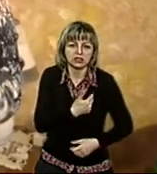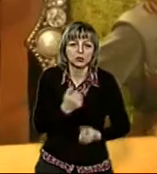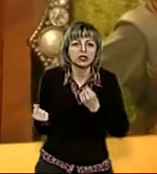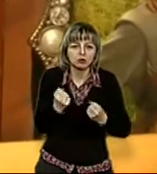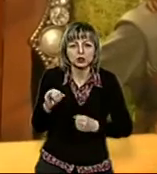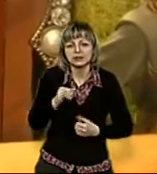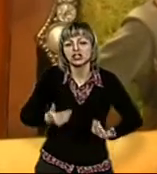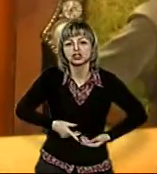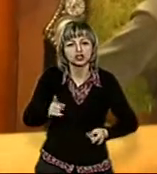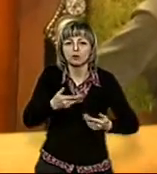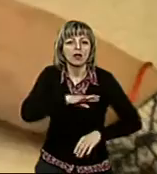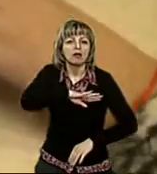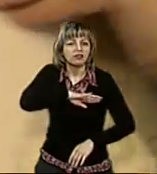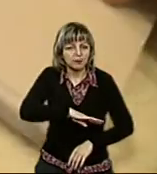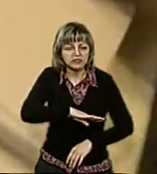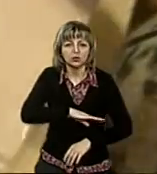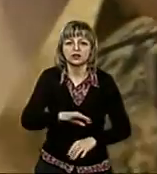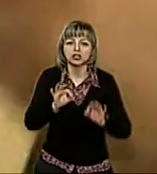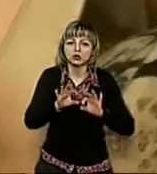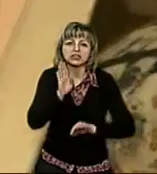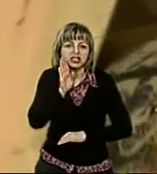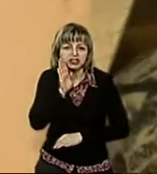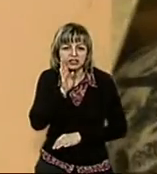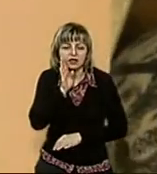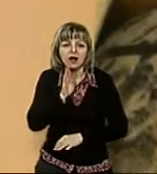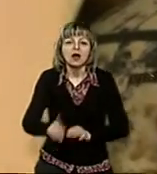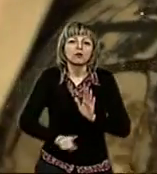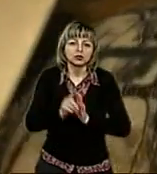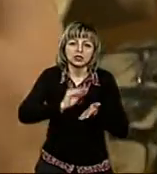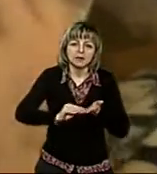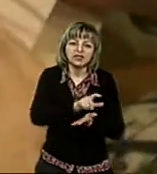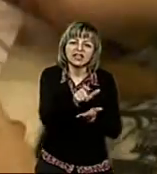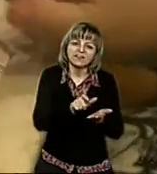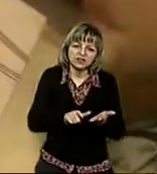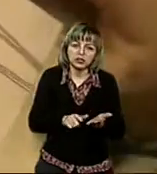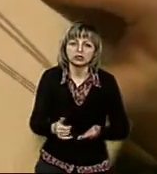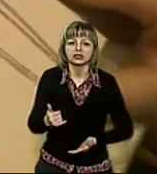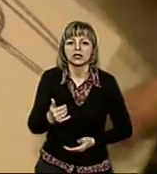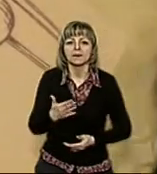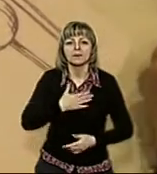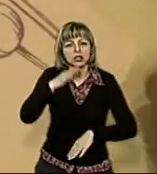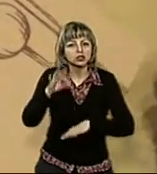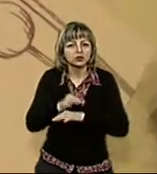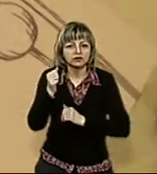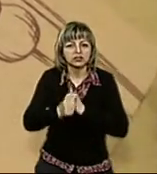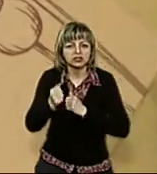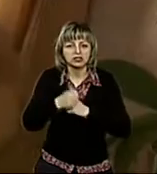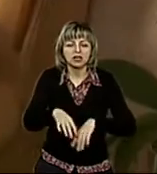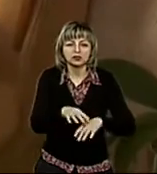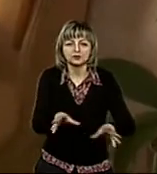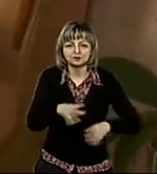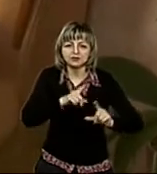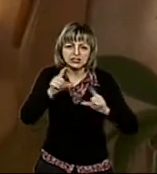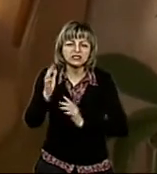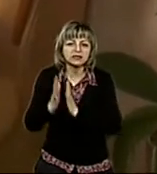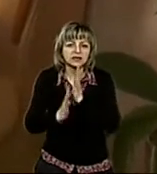я захотіла боротися і жити. Аби не впасти у відчай, говорить Валентина Гаєвська, почала писати вірші. Мене чоловік дуже часто вивозив до лісу. Ми